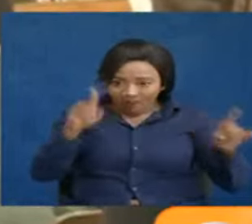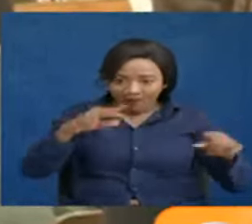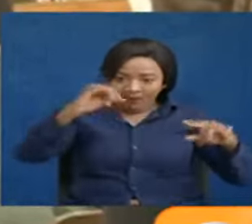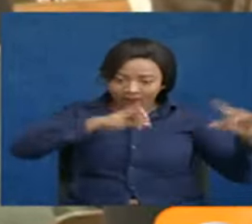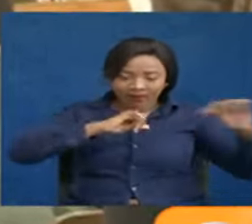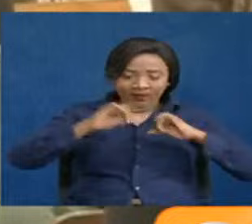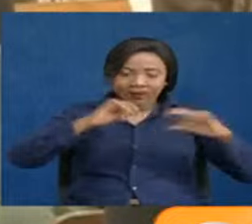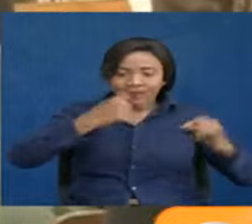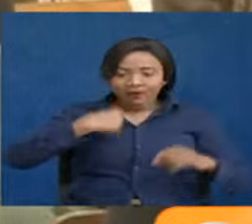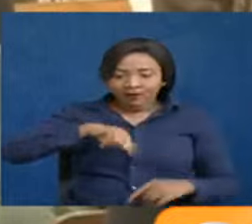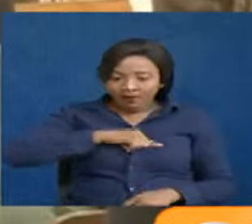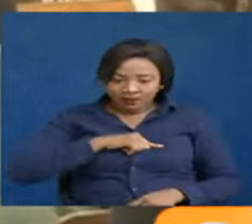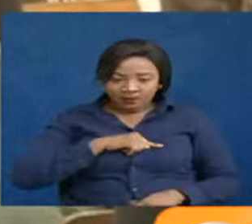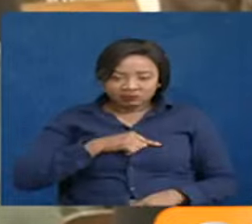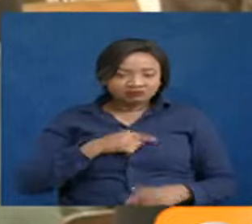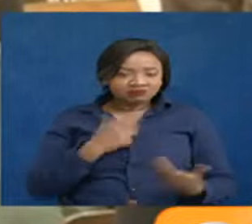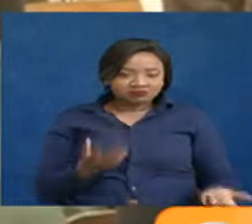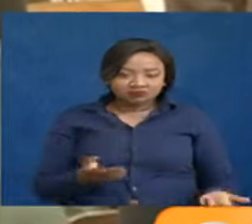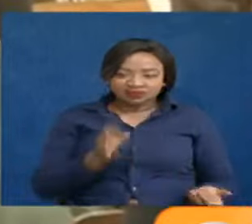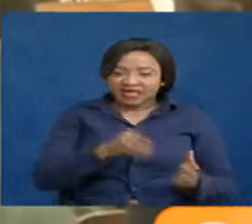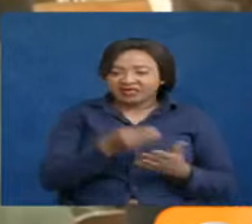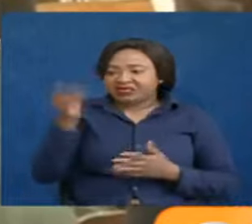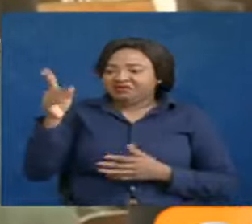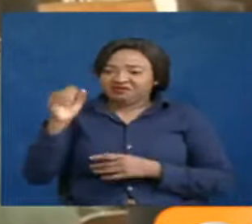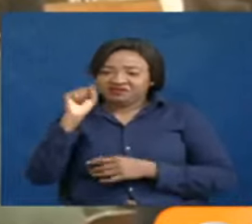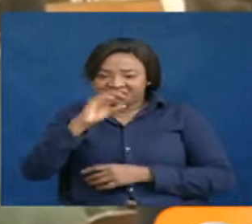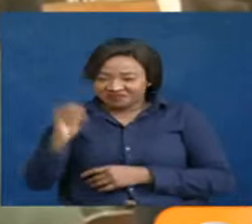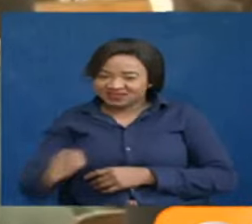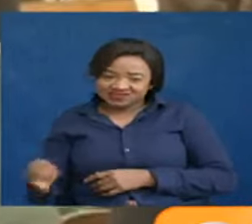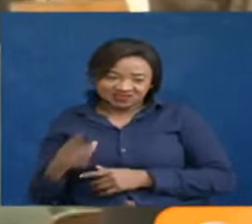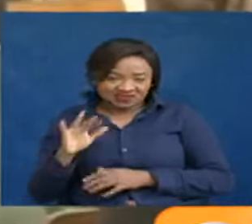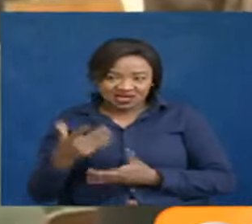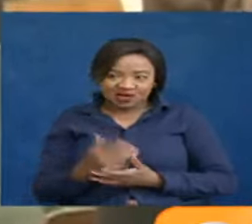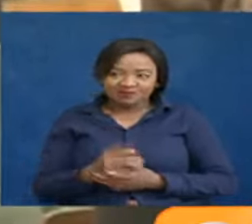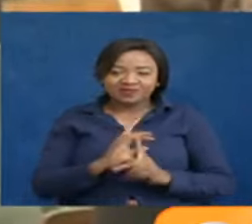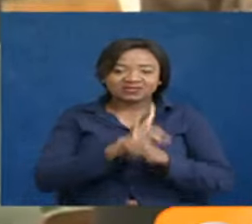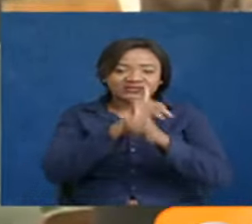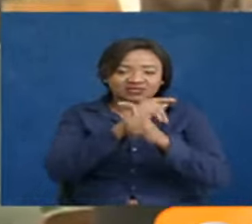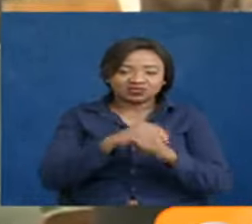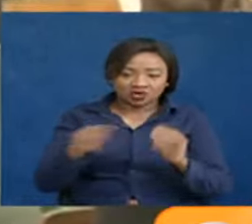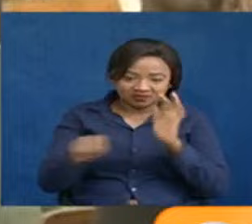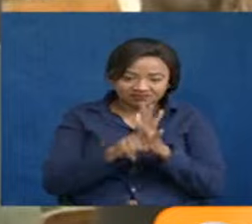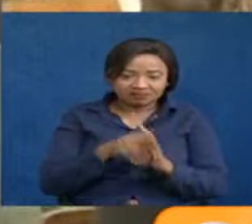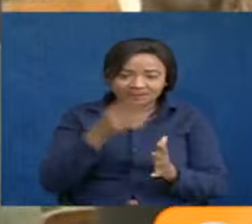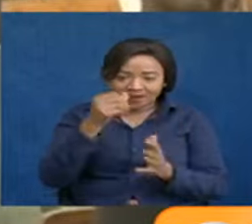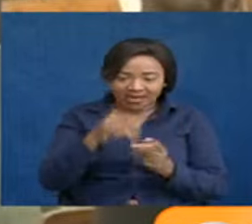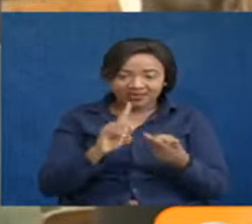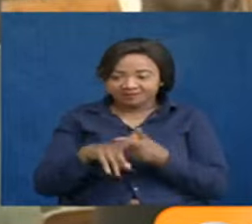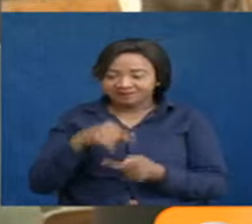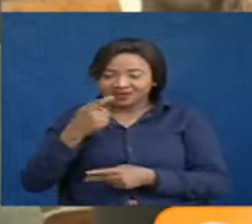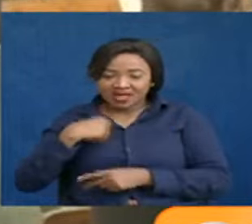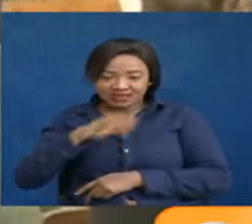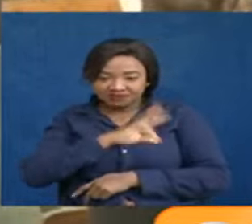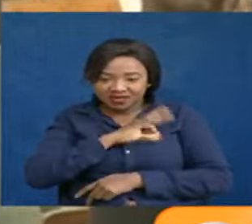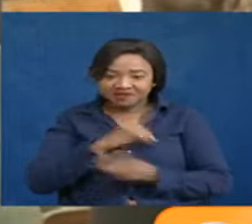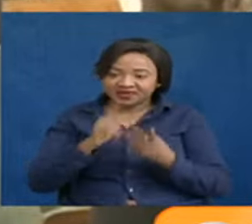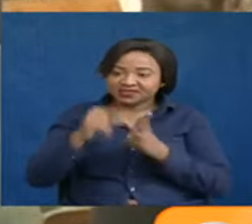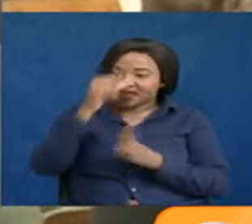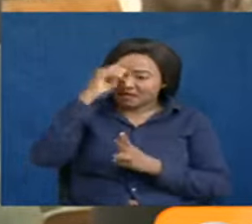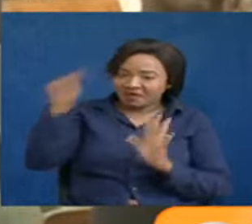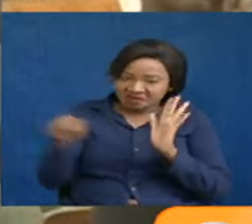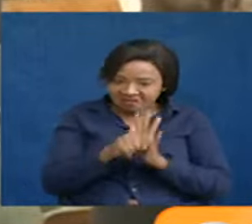wanatupa pesa. But if at all watakupea hiyo pesa, na kama TikTok ikati ya mautiana, unabaki na nini? Serikali iko hapo inataka